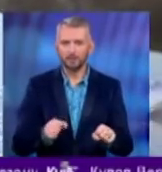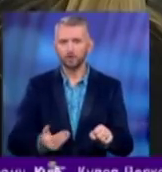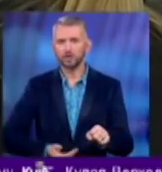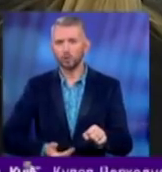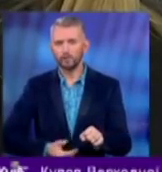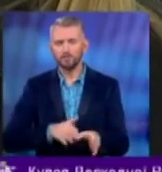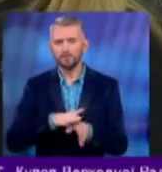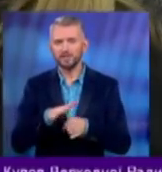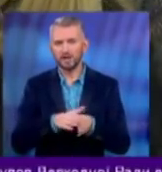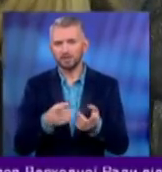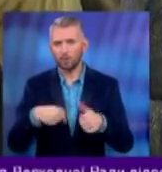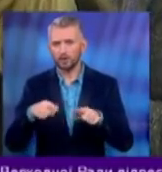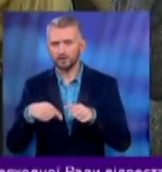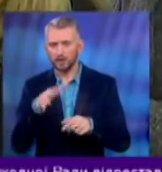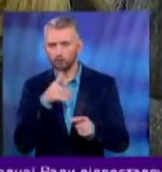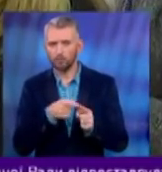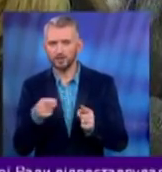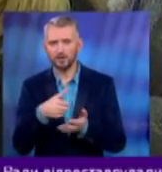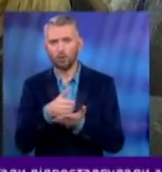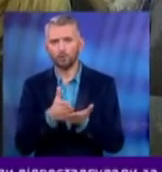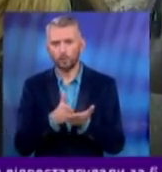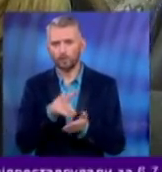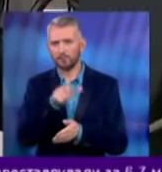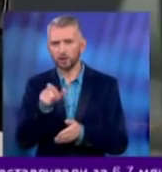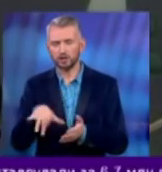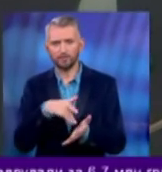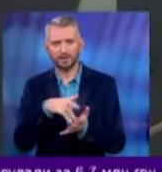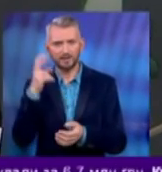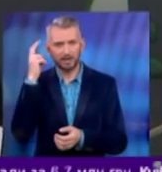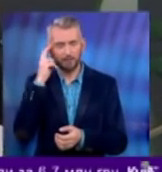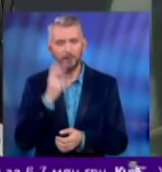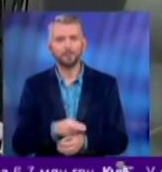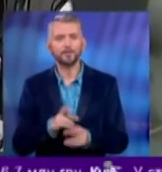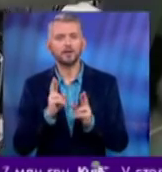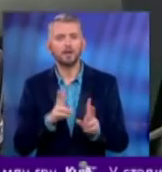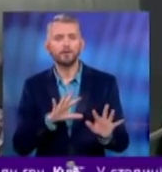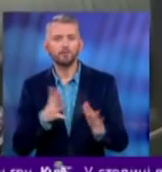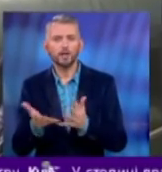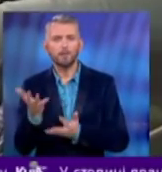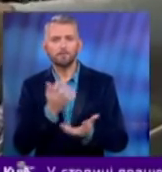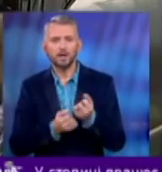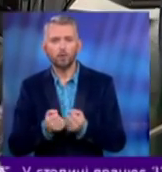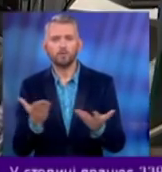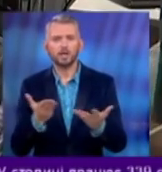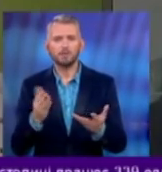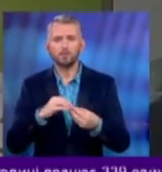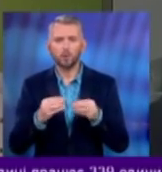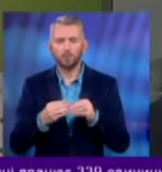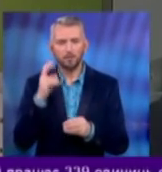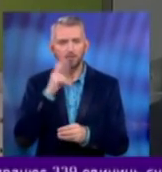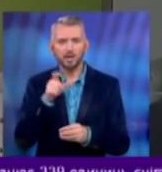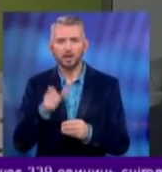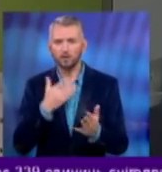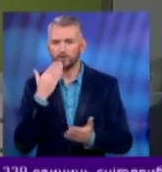та підрядними організаціями у процесі обслуговування мешканців міста Києва. Тож, як відбувається прийом, з якими проблемами